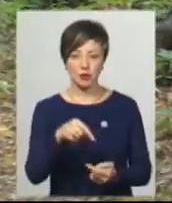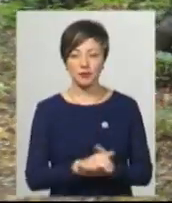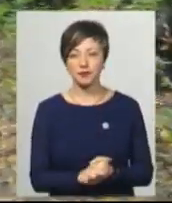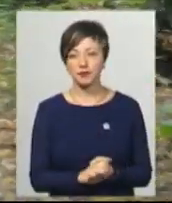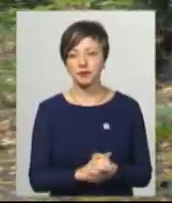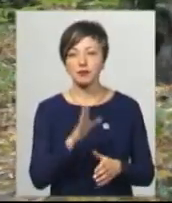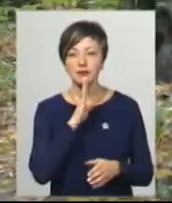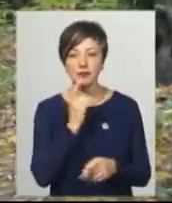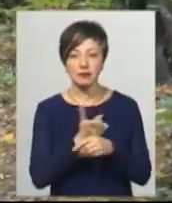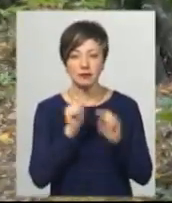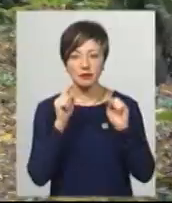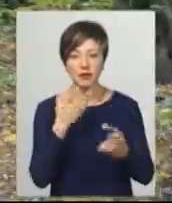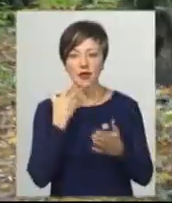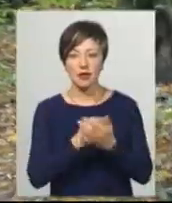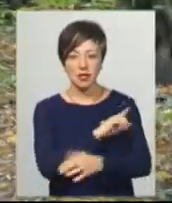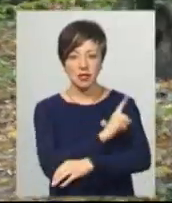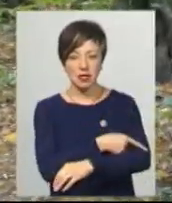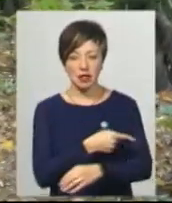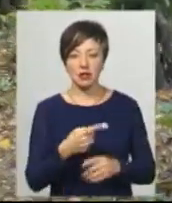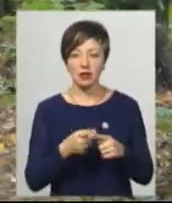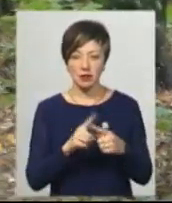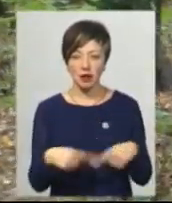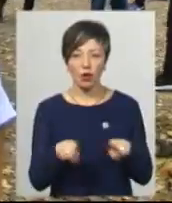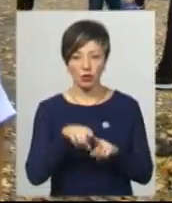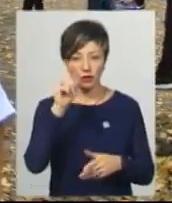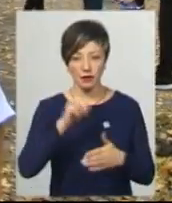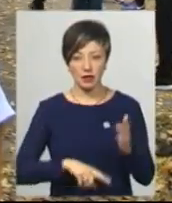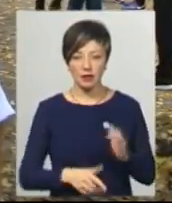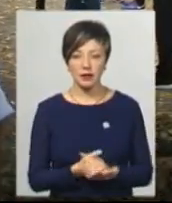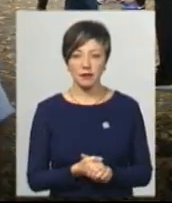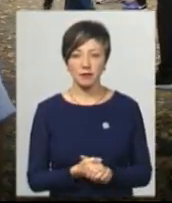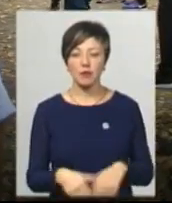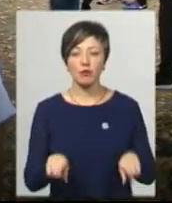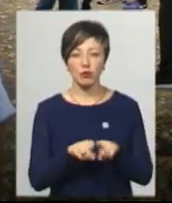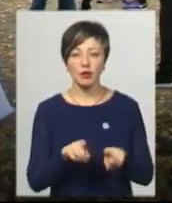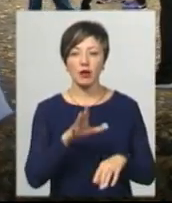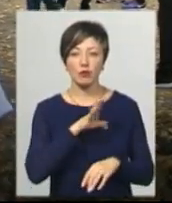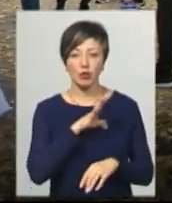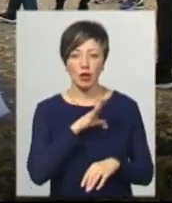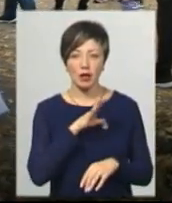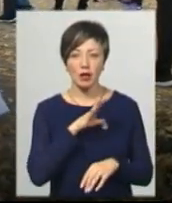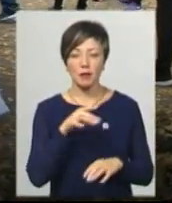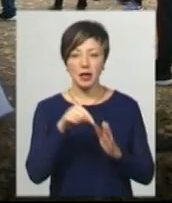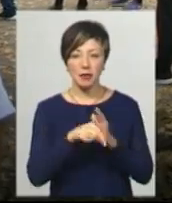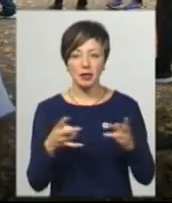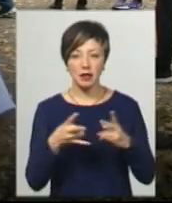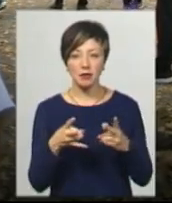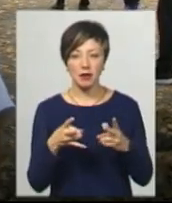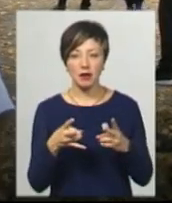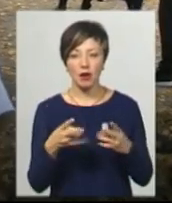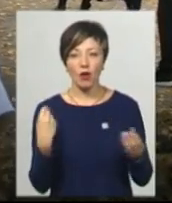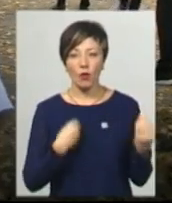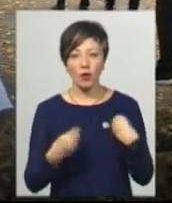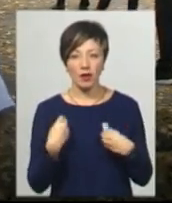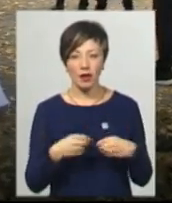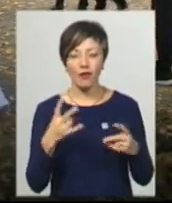Вікторія більше покладається на власні сили, хоча у прикмети також вірить. Були такі прикмети, що потрібно вдівати такий одяг,